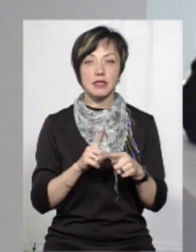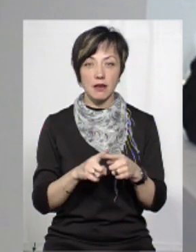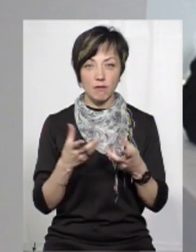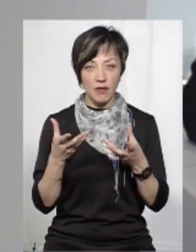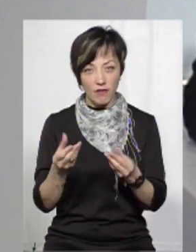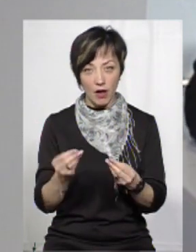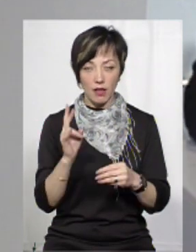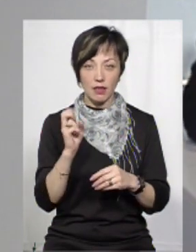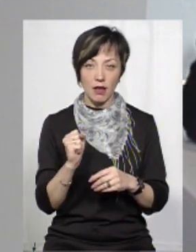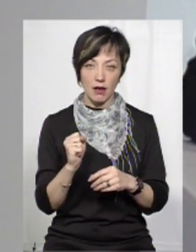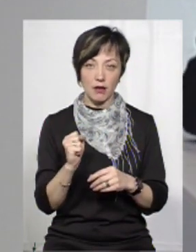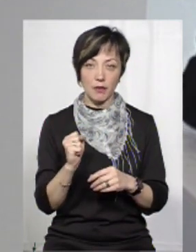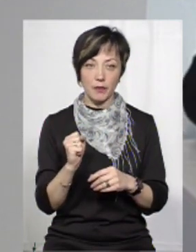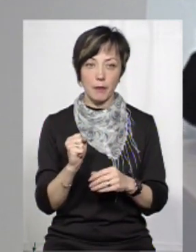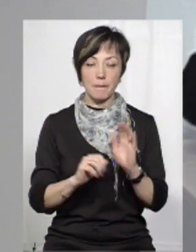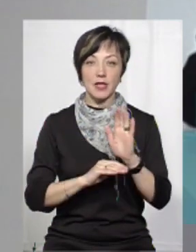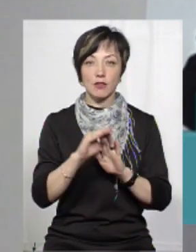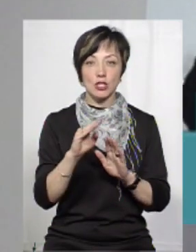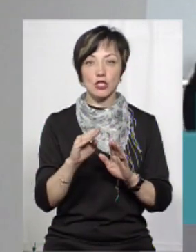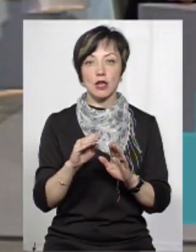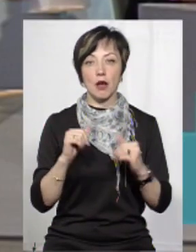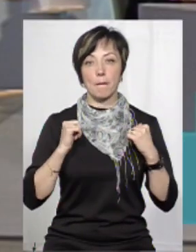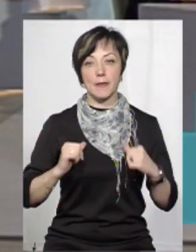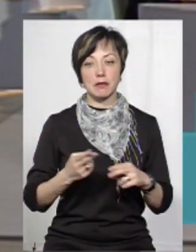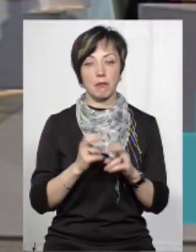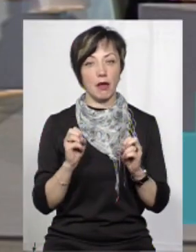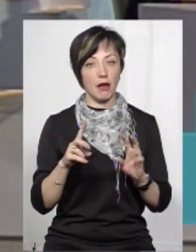це впливає на підвищення безпеки?